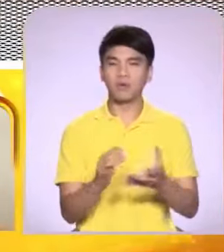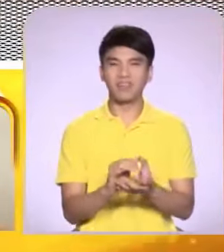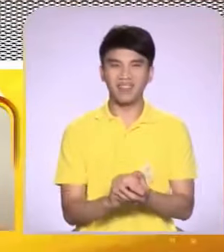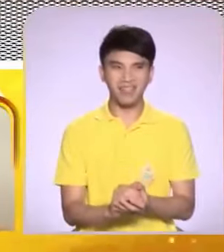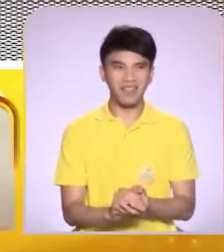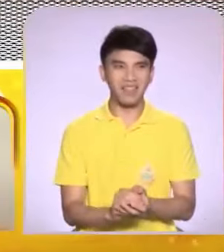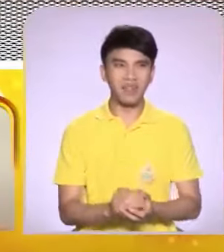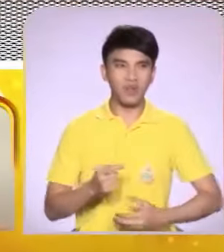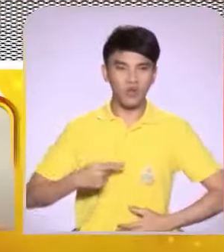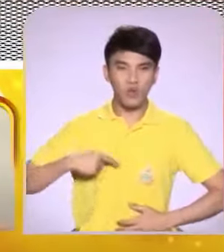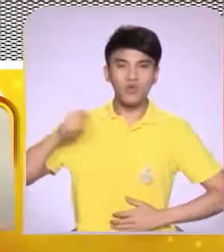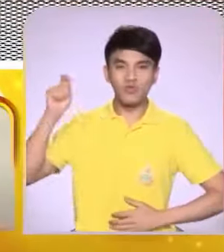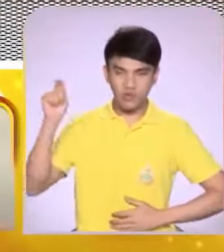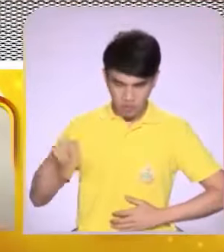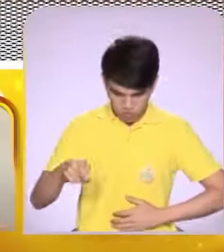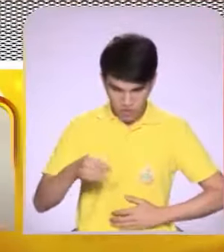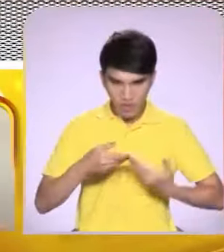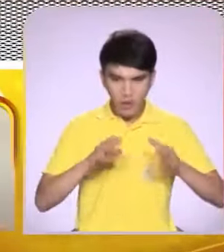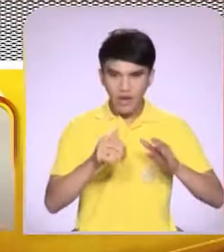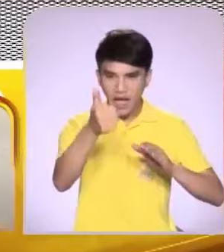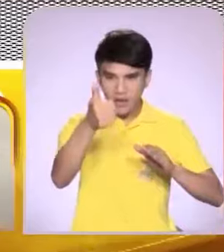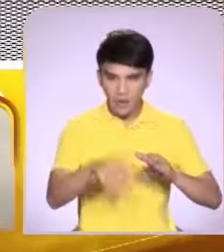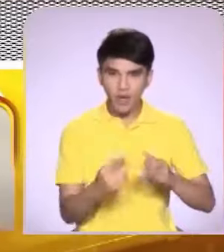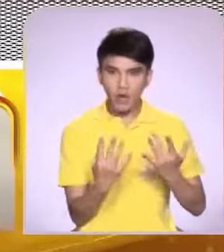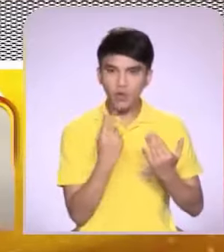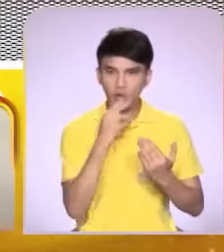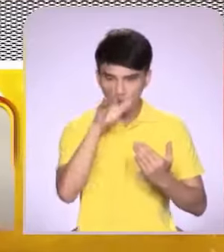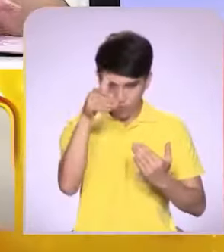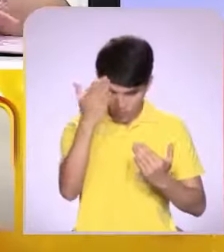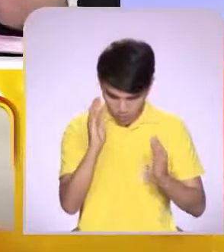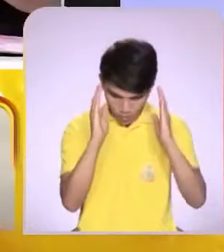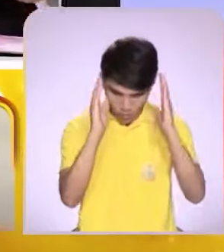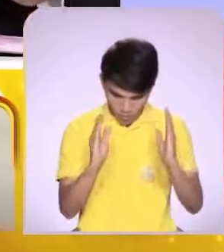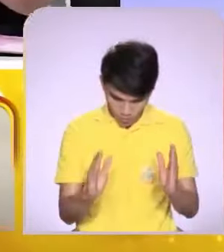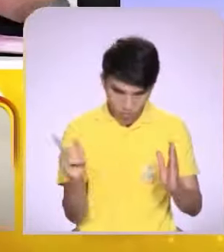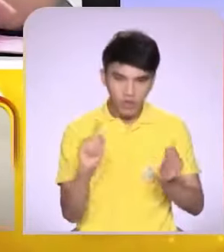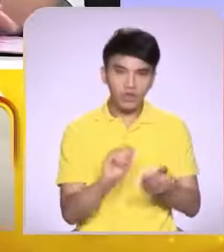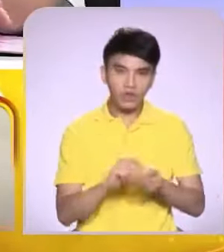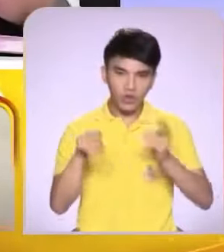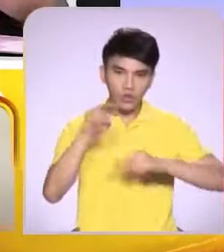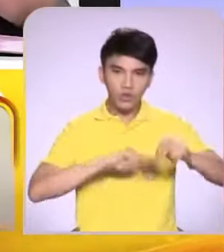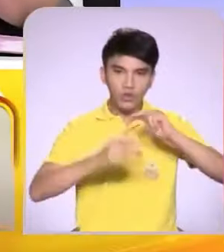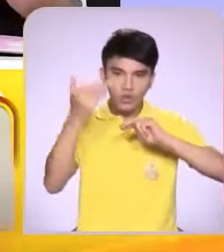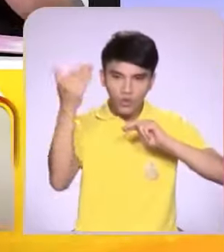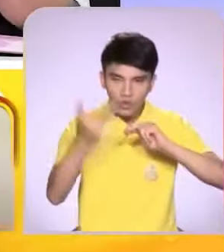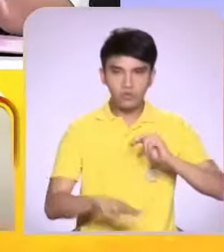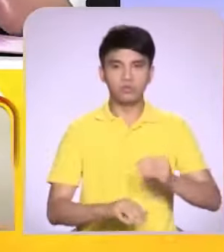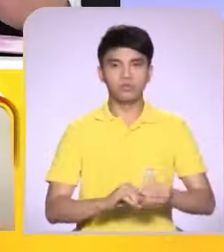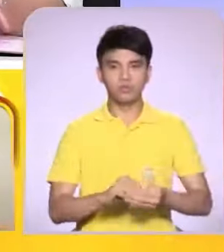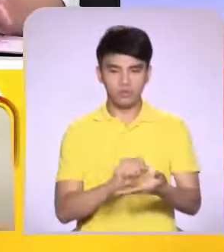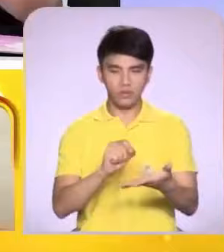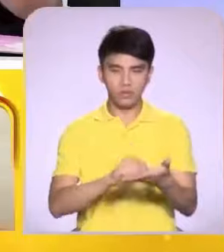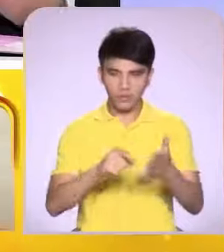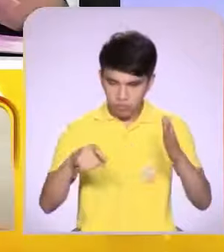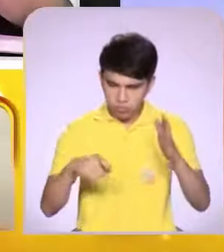ขึ้นอยู่ดุลพินิจของศาลเพราะว่าจะประกันตัวได้ดีที่สุดก็ต่อเมื่อตัวจำเลยได้มีการสืบแล้วแล้วก็เขียนค